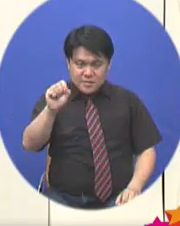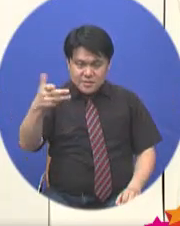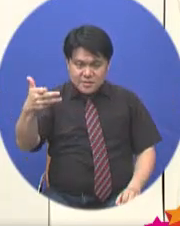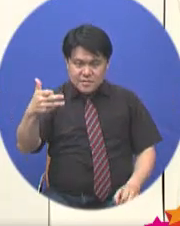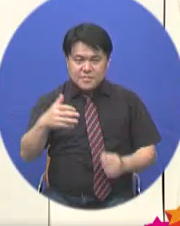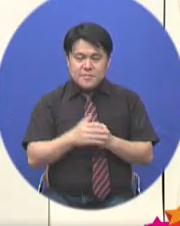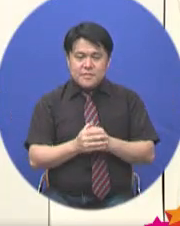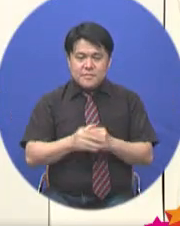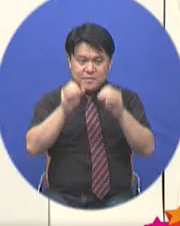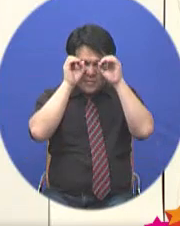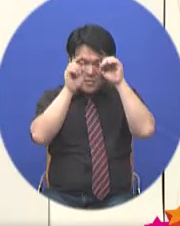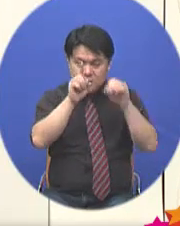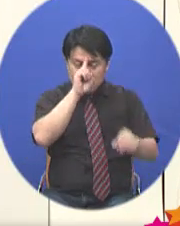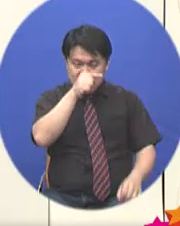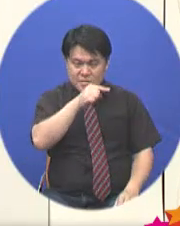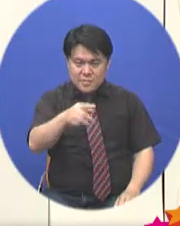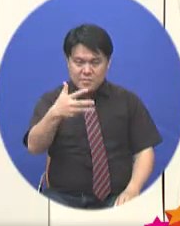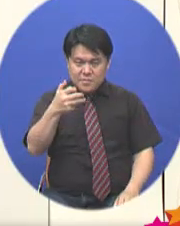010-1018님,